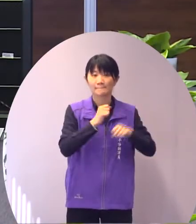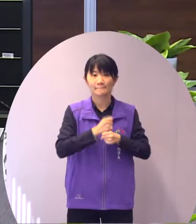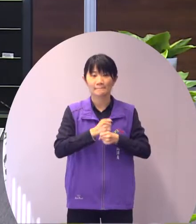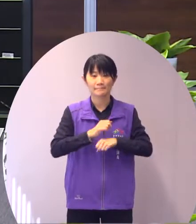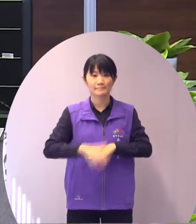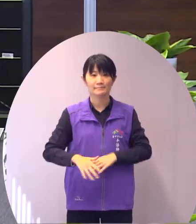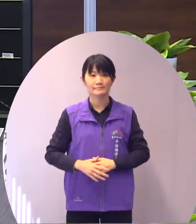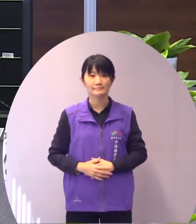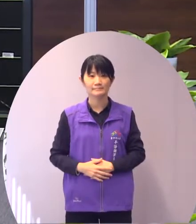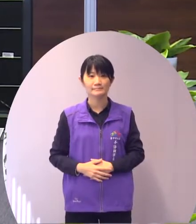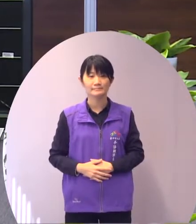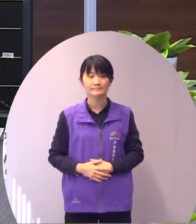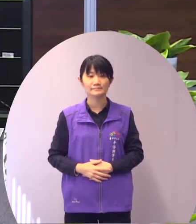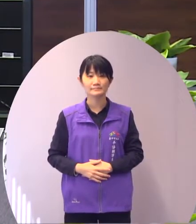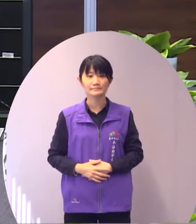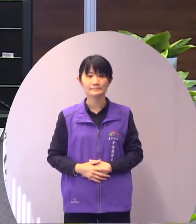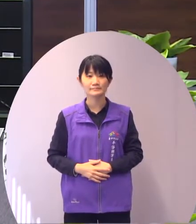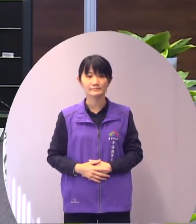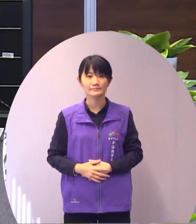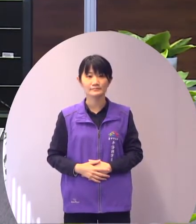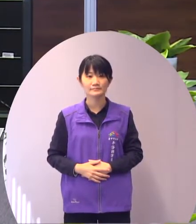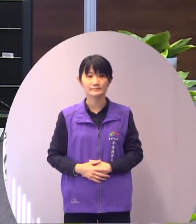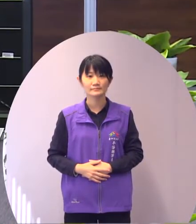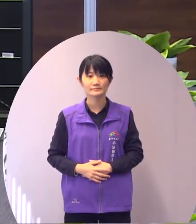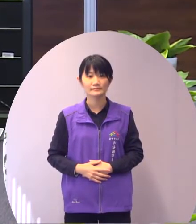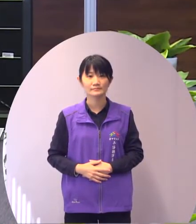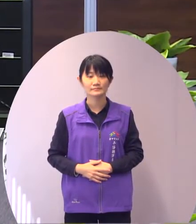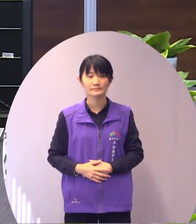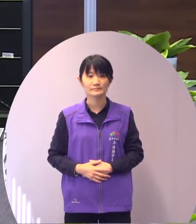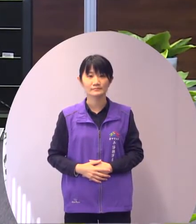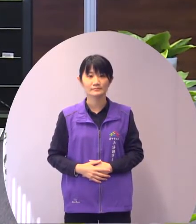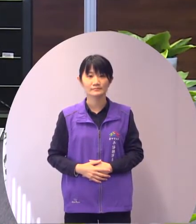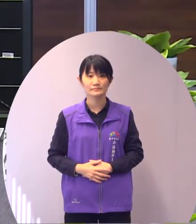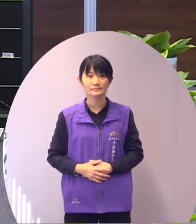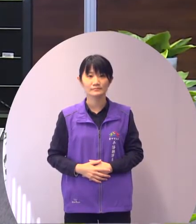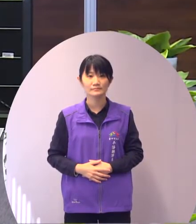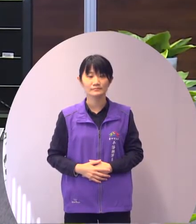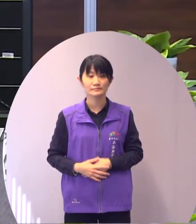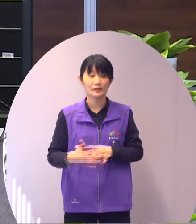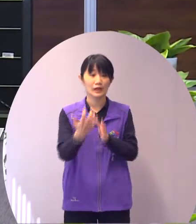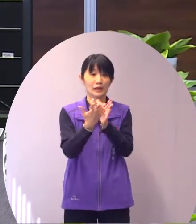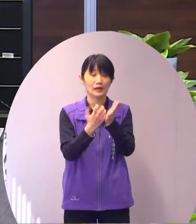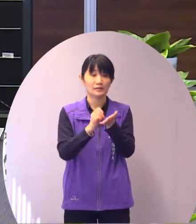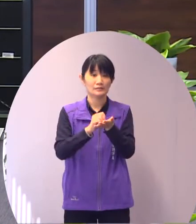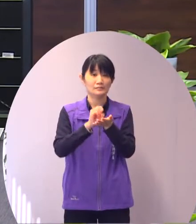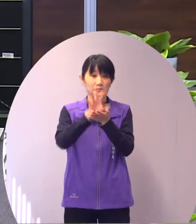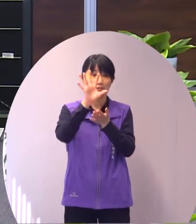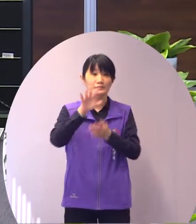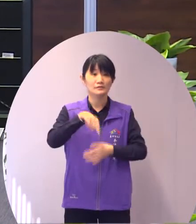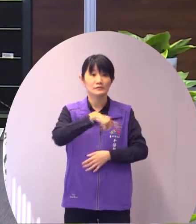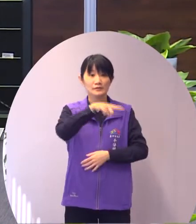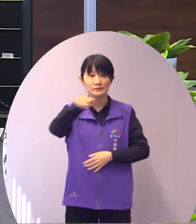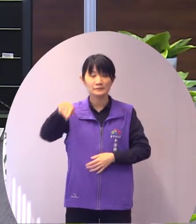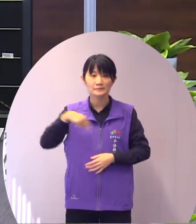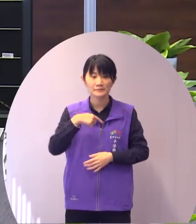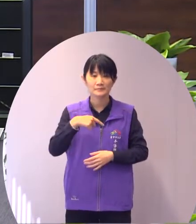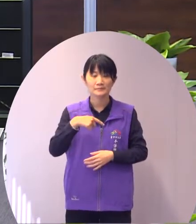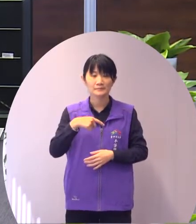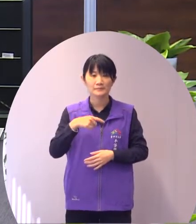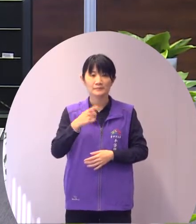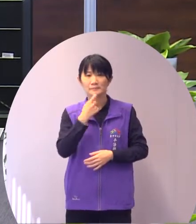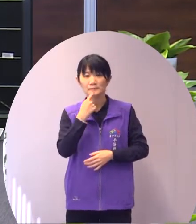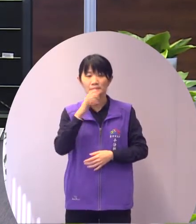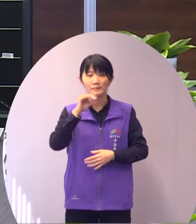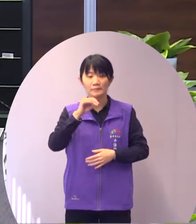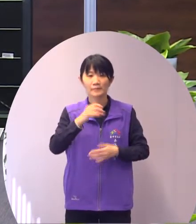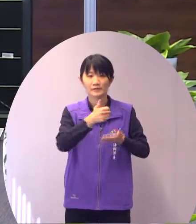靖局长的补充报告。请问这一个简报，大家有没有需要这个文化局这边进一